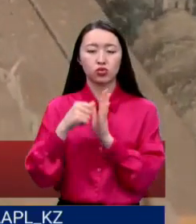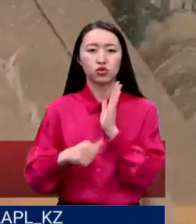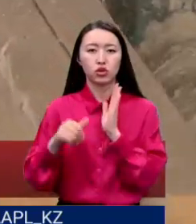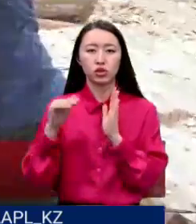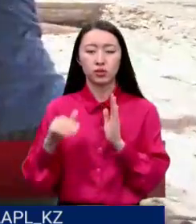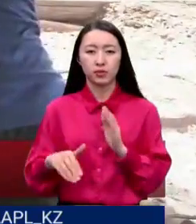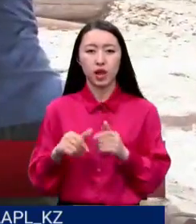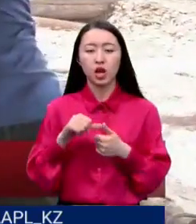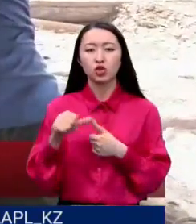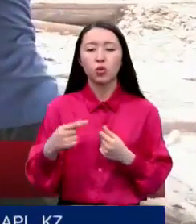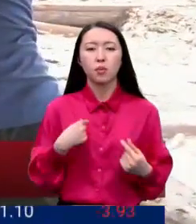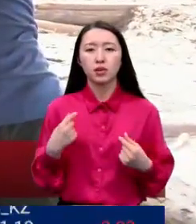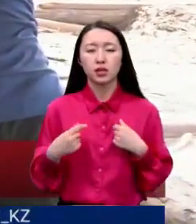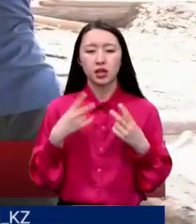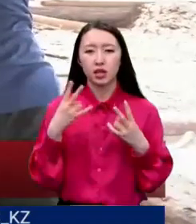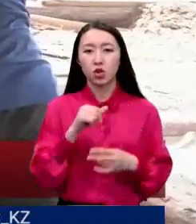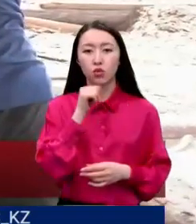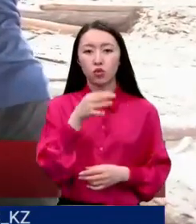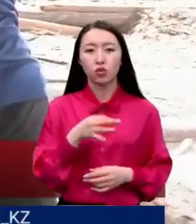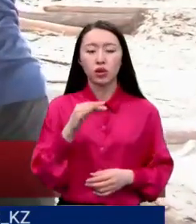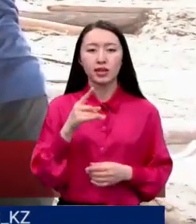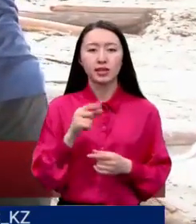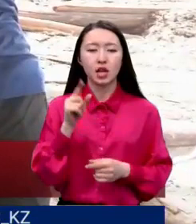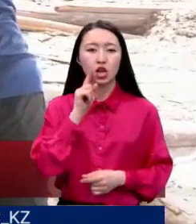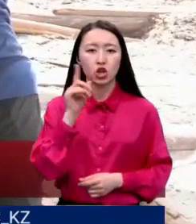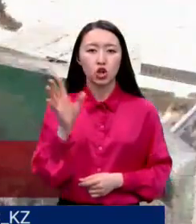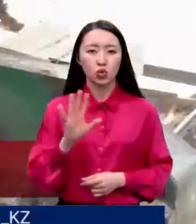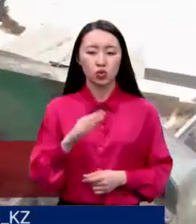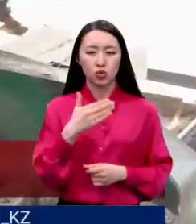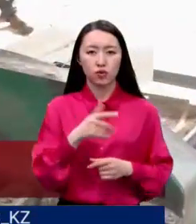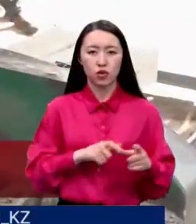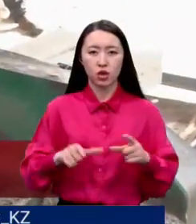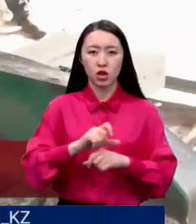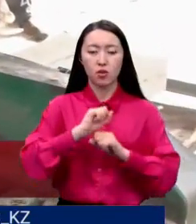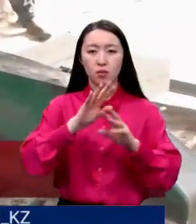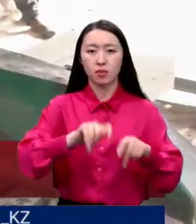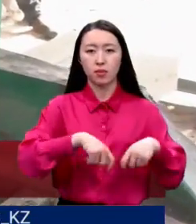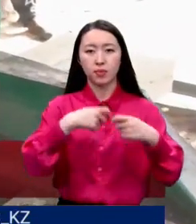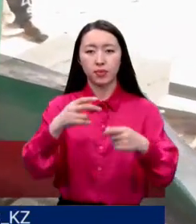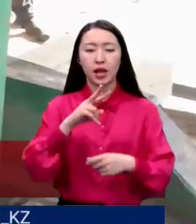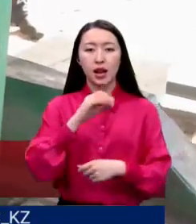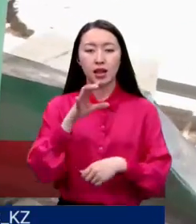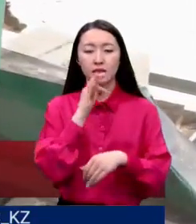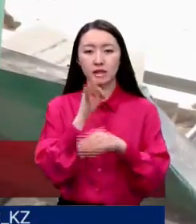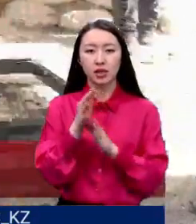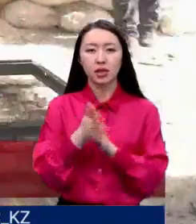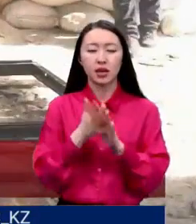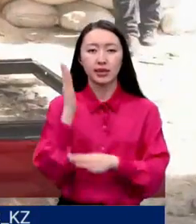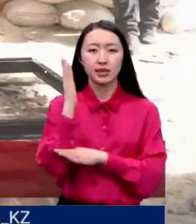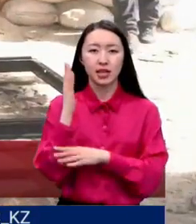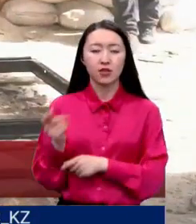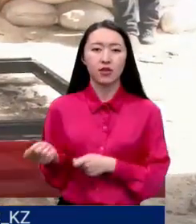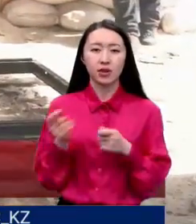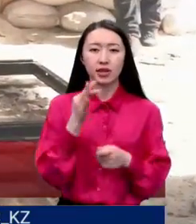Особенно пострадает Кустанайская область из-за неудобства логистической цепочки. Поставщики леса говорят, что ввести дерево из